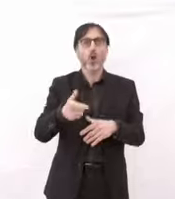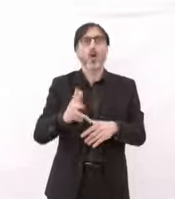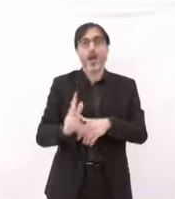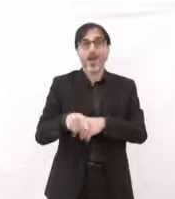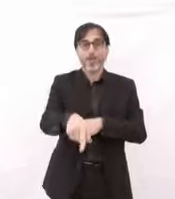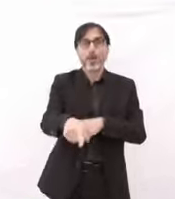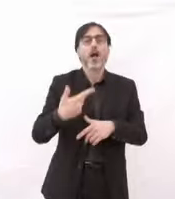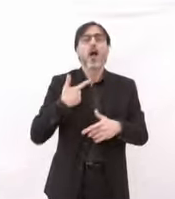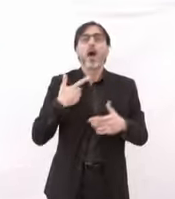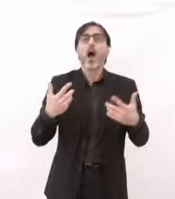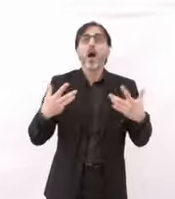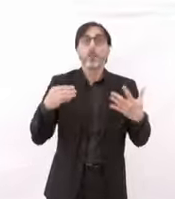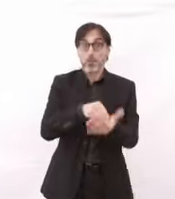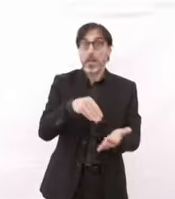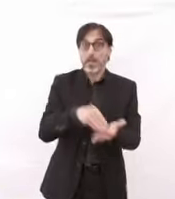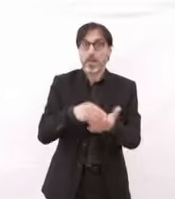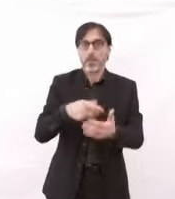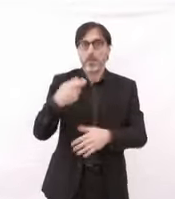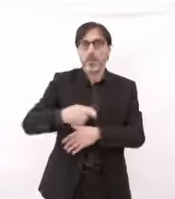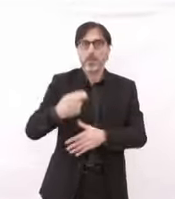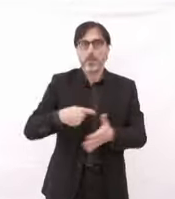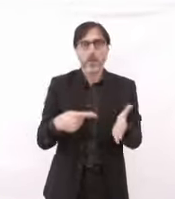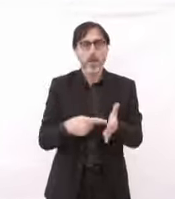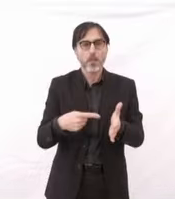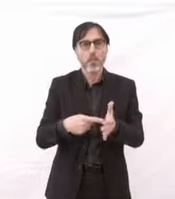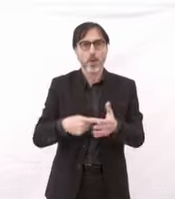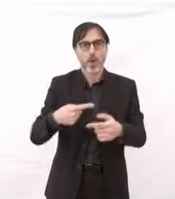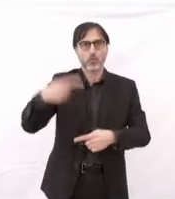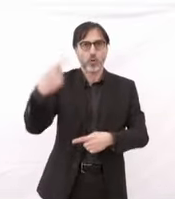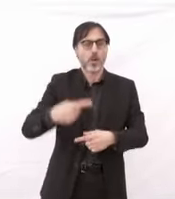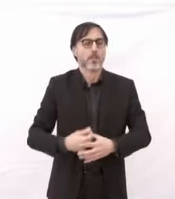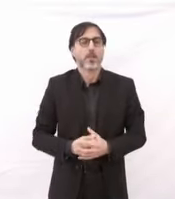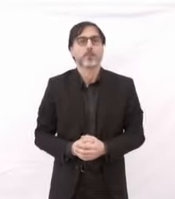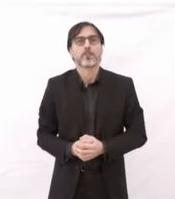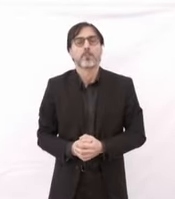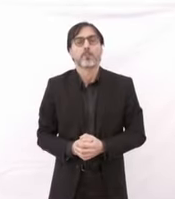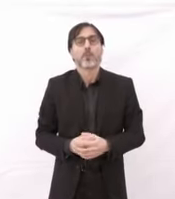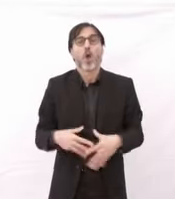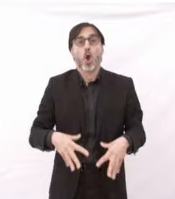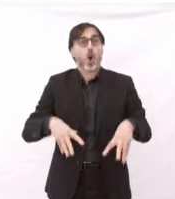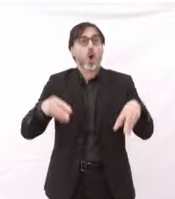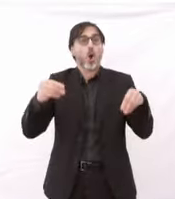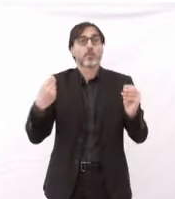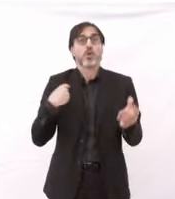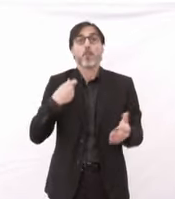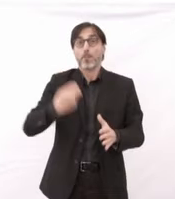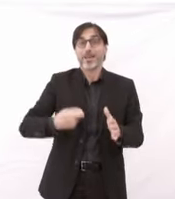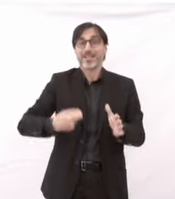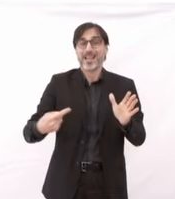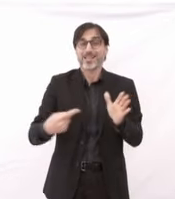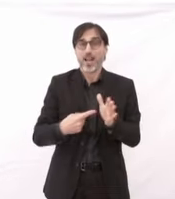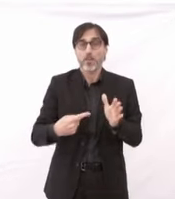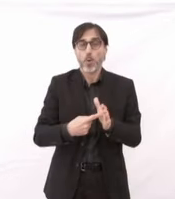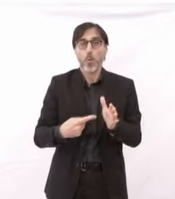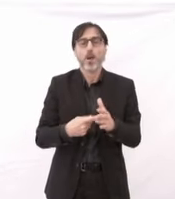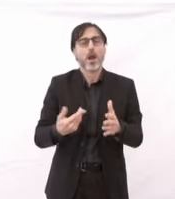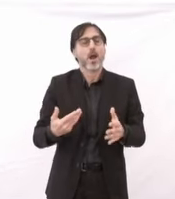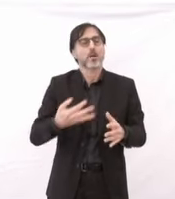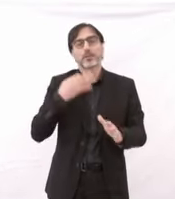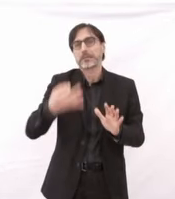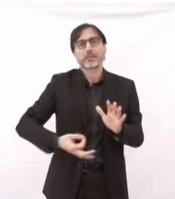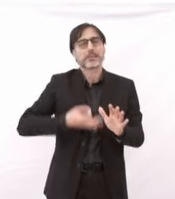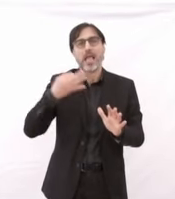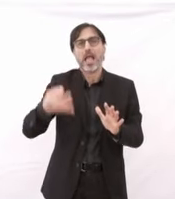è stato proprio presente in quella giornata. Quindi innanzitutto partiamo dalla Presidenza della Repubblica, che non ci fa mai